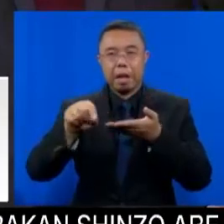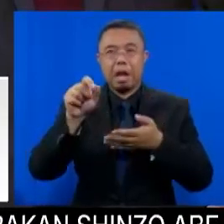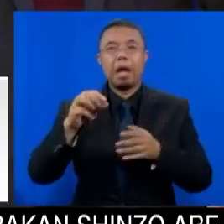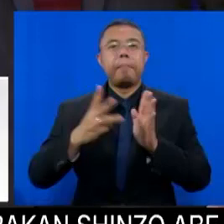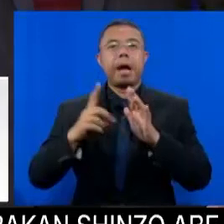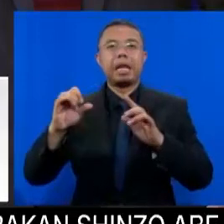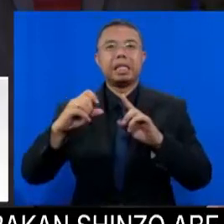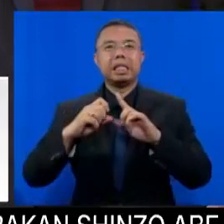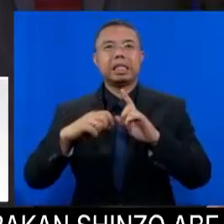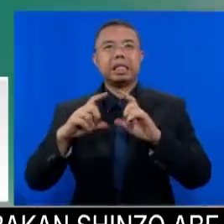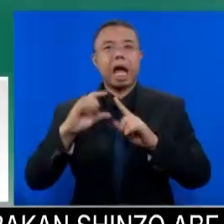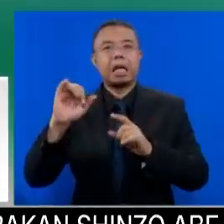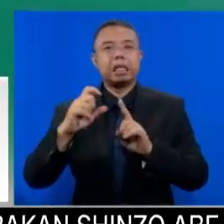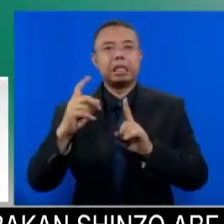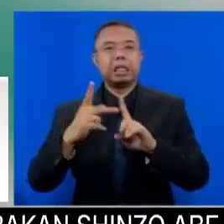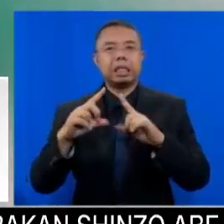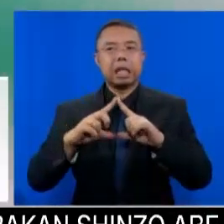Marisha Icha.